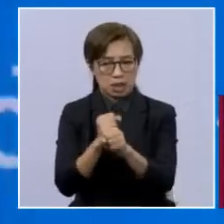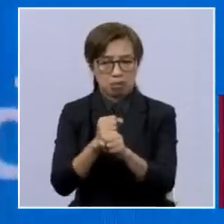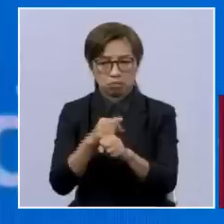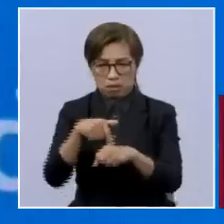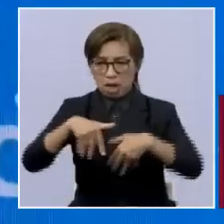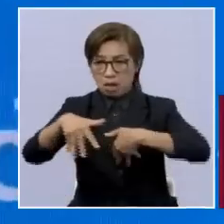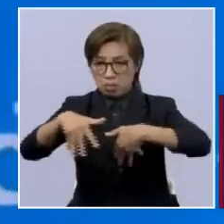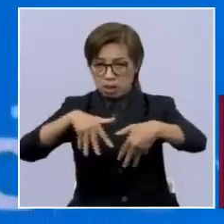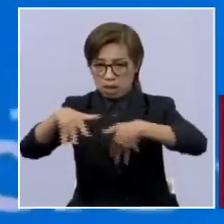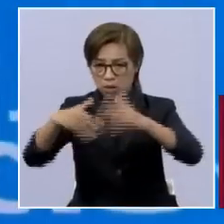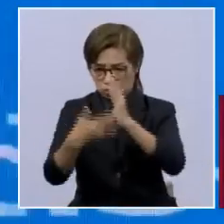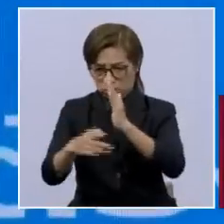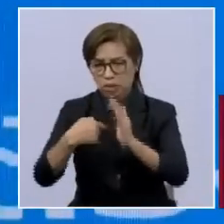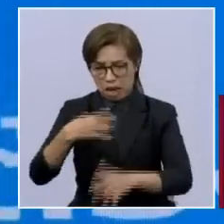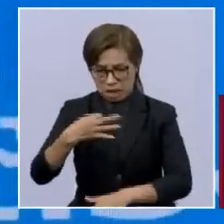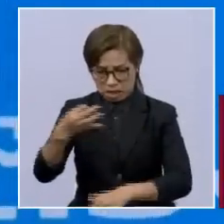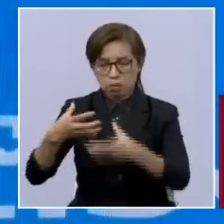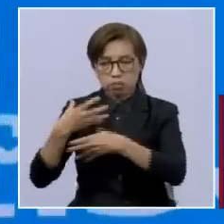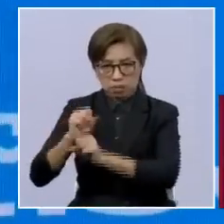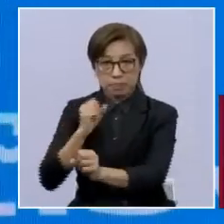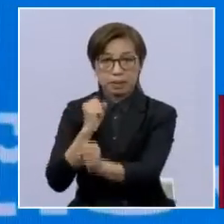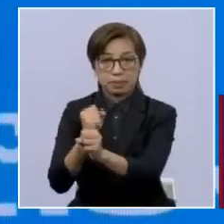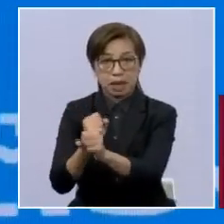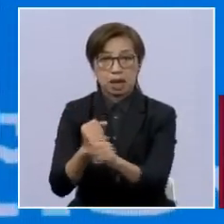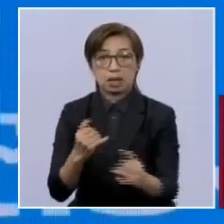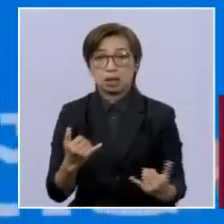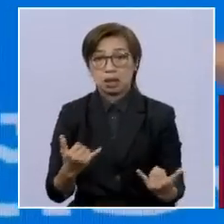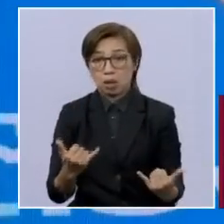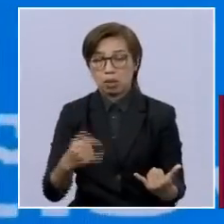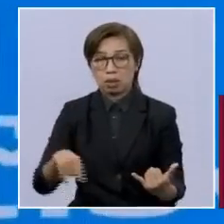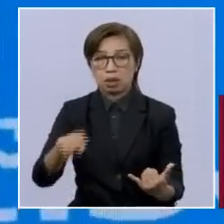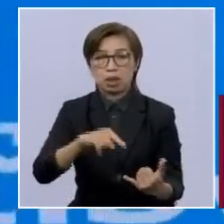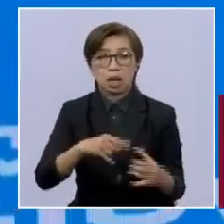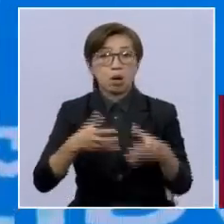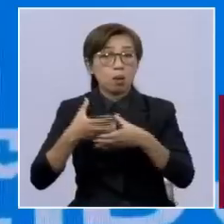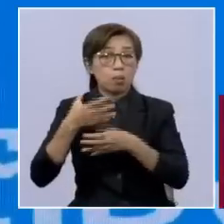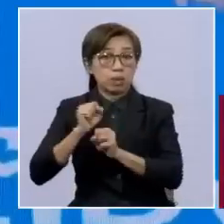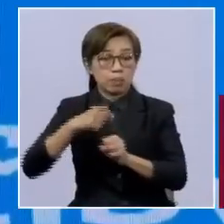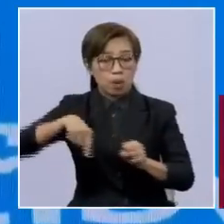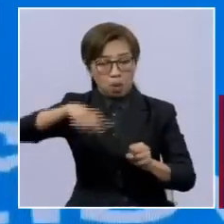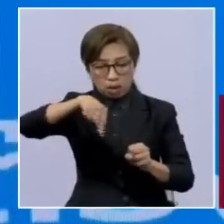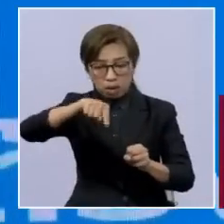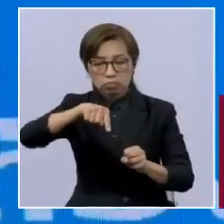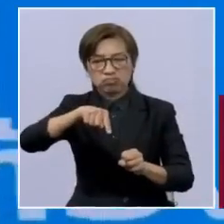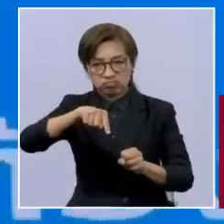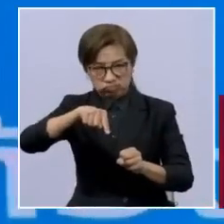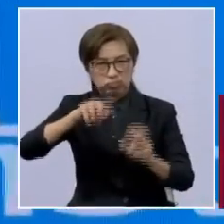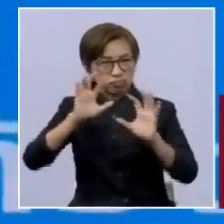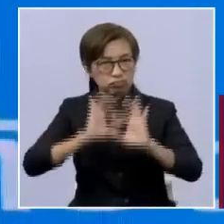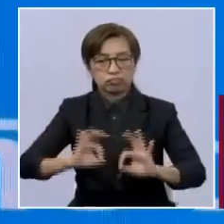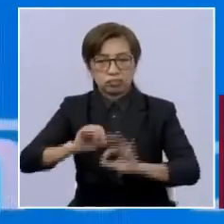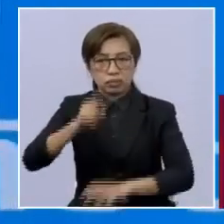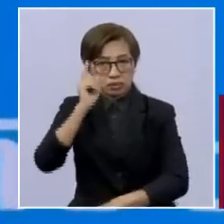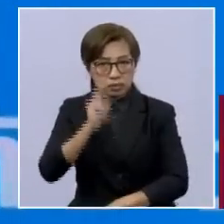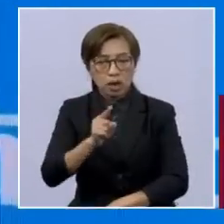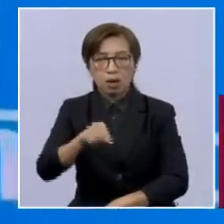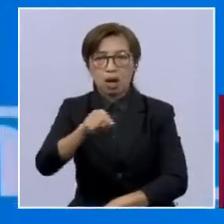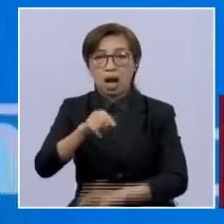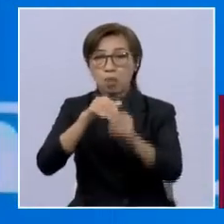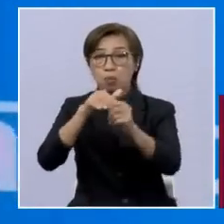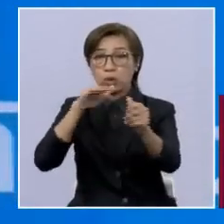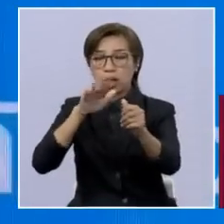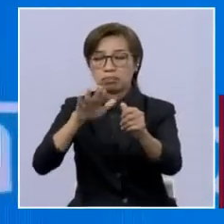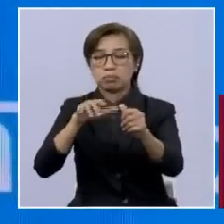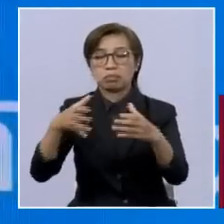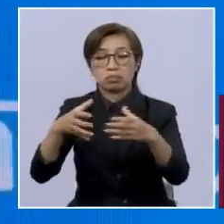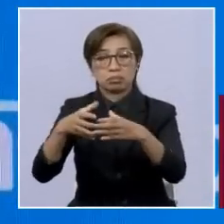ไปทำงานคุณสาธิตยังย้ำด้วยนะคะว่าวันนี้สถานการณ์ในพรรคประชาธิปัตย์เนี่ยมีความจำเป็นอย่างยิ่งที่จะต้องให้ผู้นำพรรค